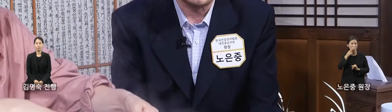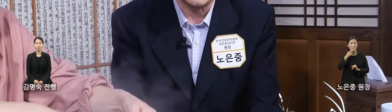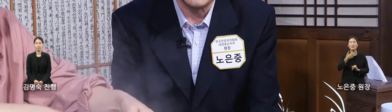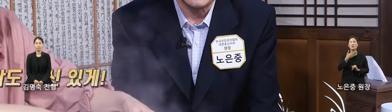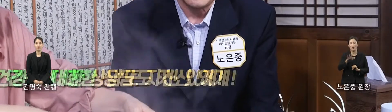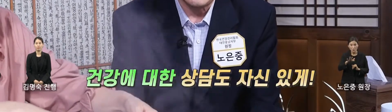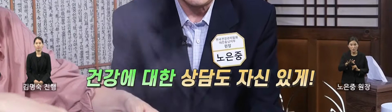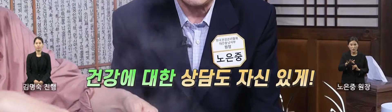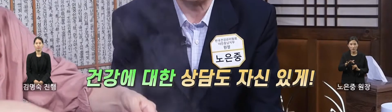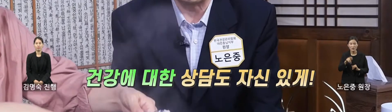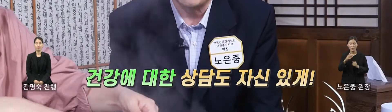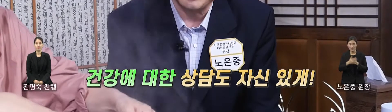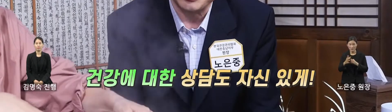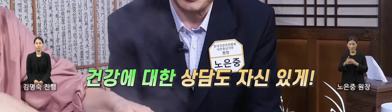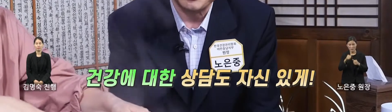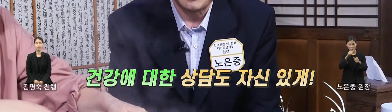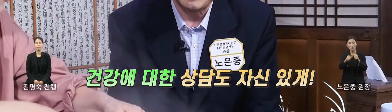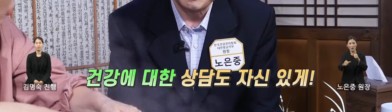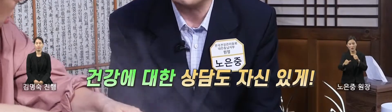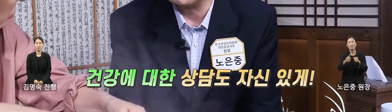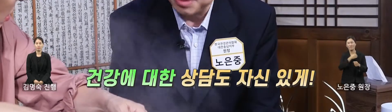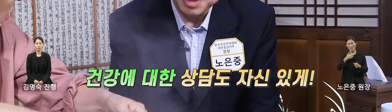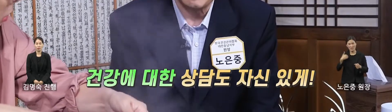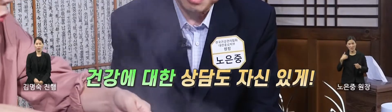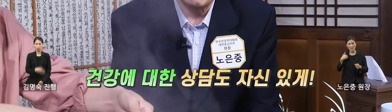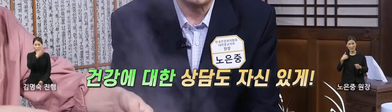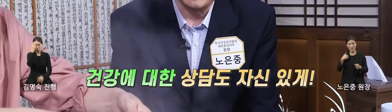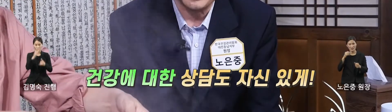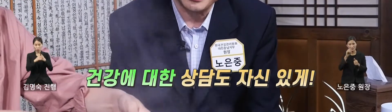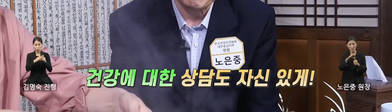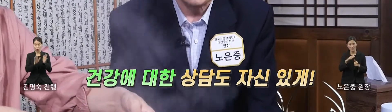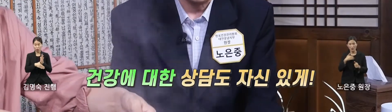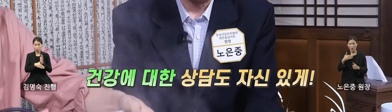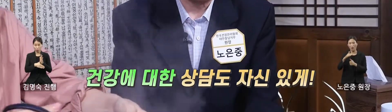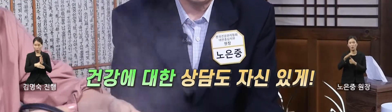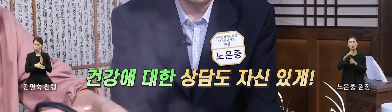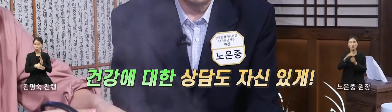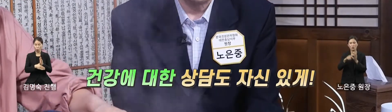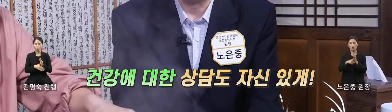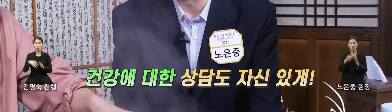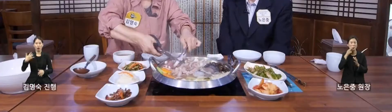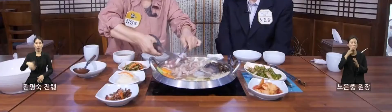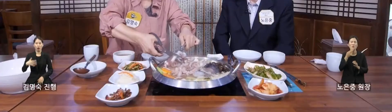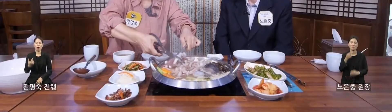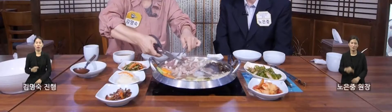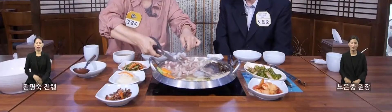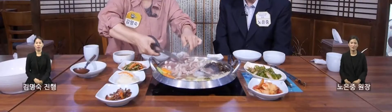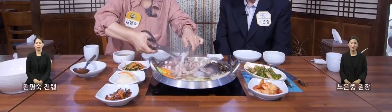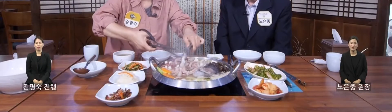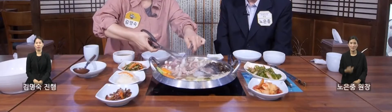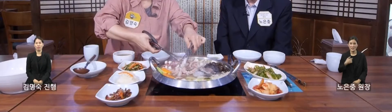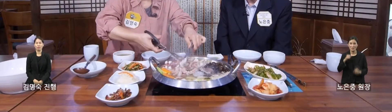이런 부분들은 자신 있게 권해드렸죠. 청소년 때도요? 예, 그럼요. 예. 근데 이제 운동을 원래